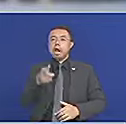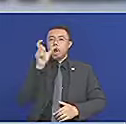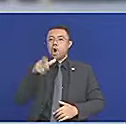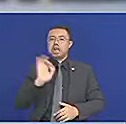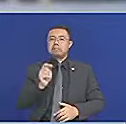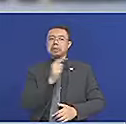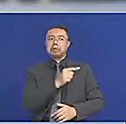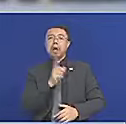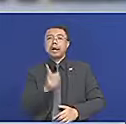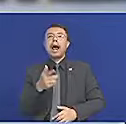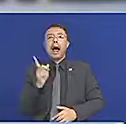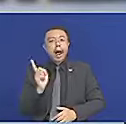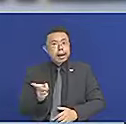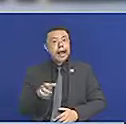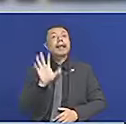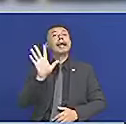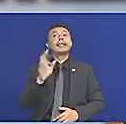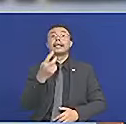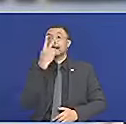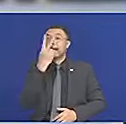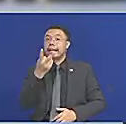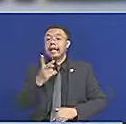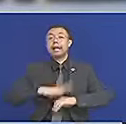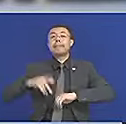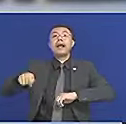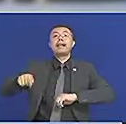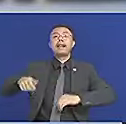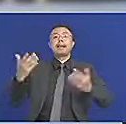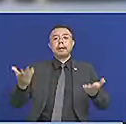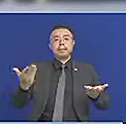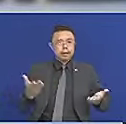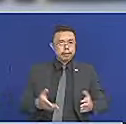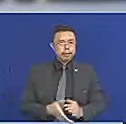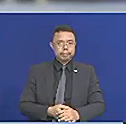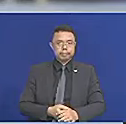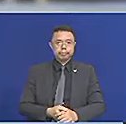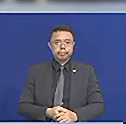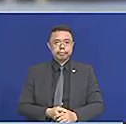orang kayak begitu? Ya nanti kita lihat di pengadilan.